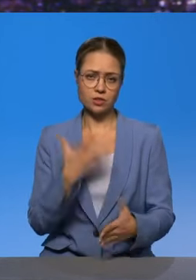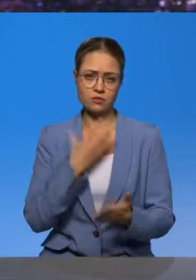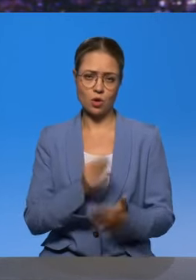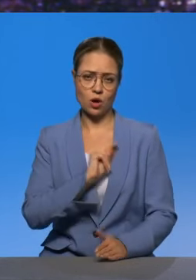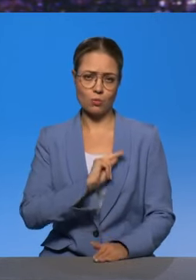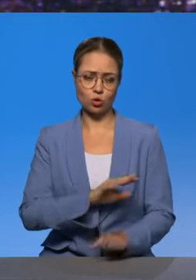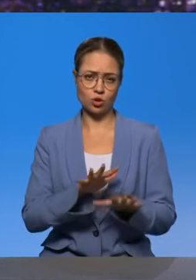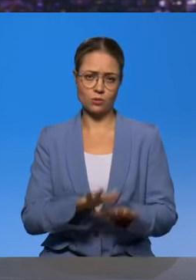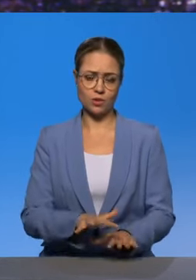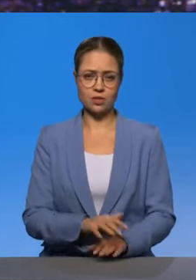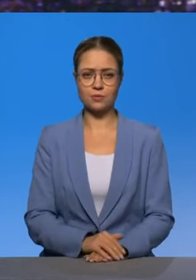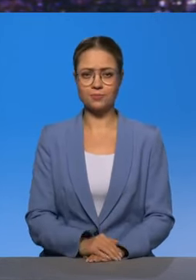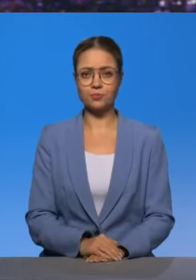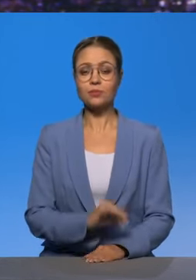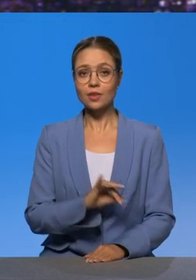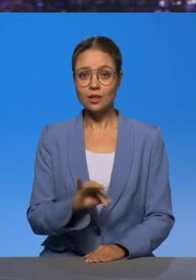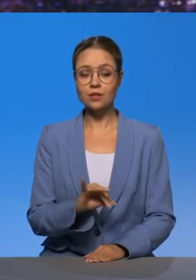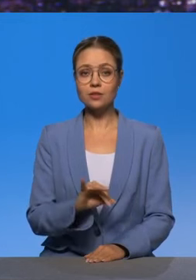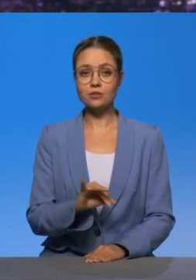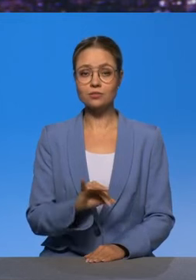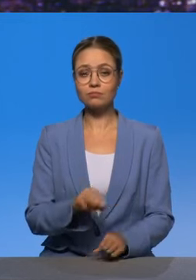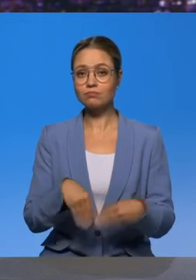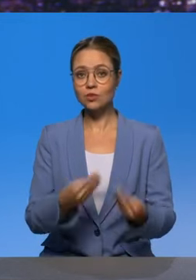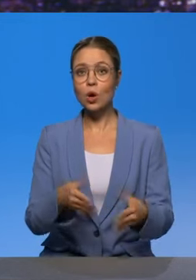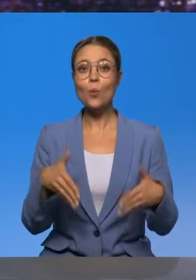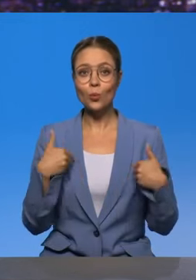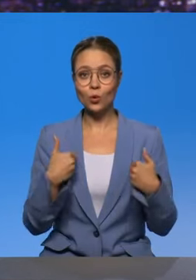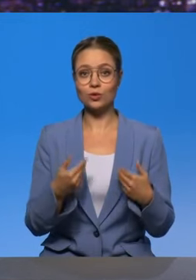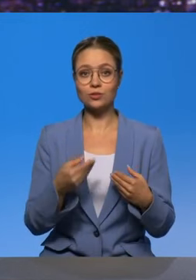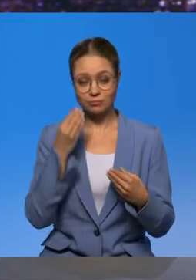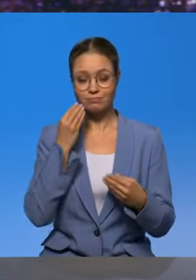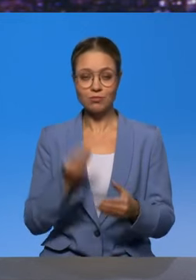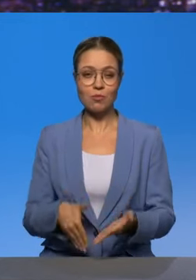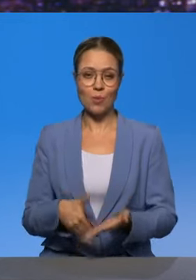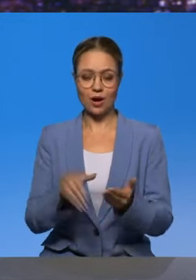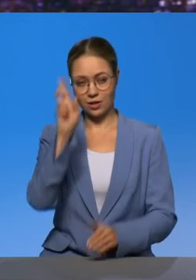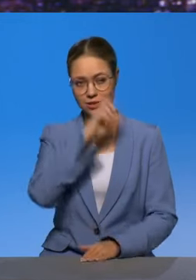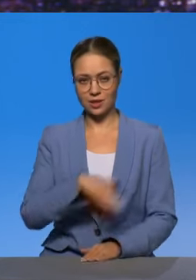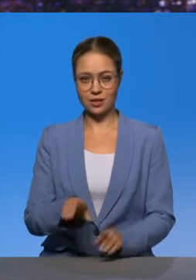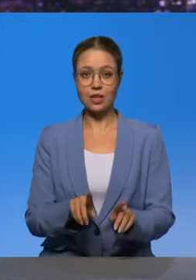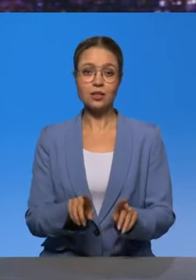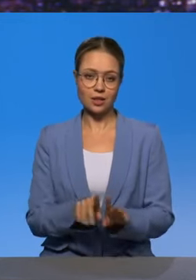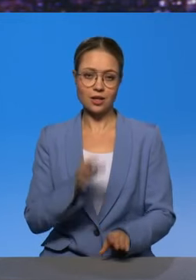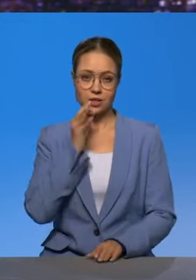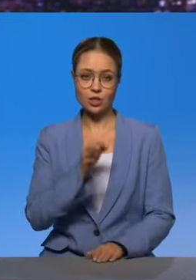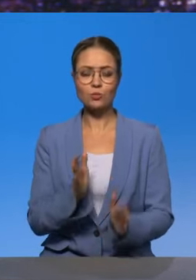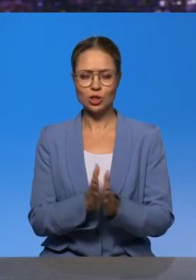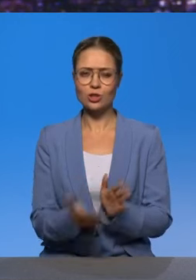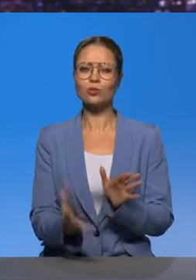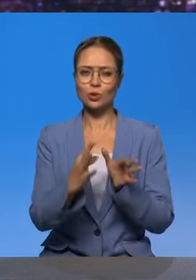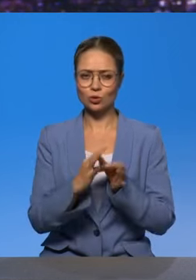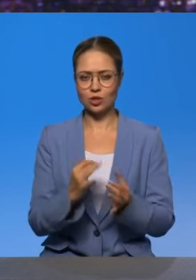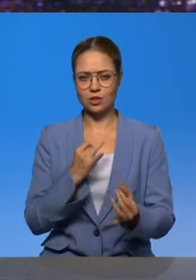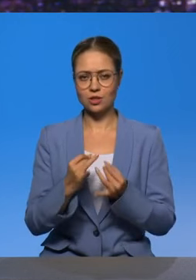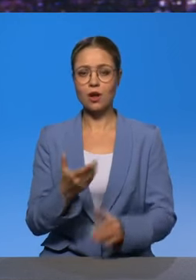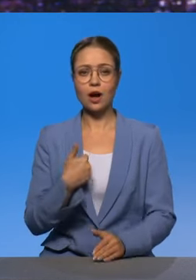месте и приносил какую-то пользу, давал стране угля, скажем так. Подключаясь к разговору, друзья, я представлю нашего